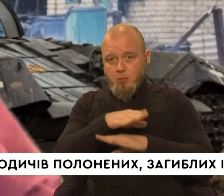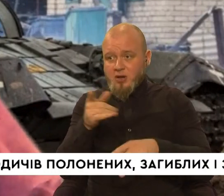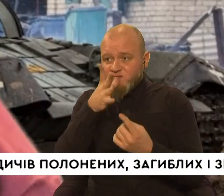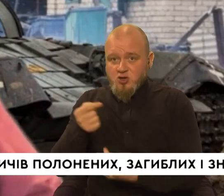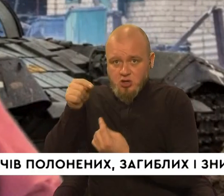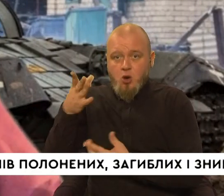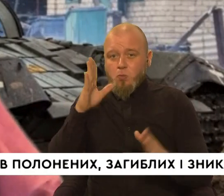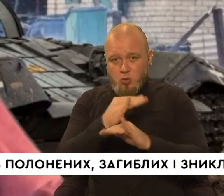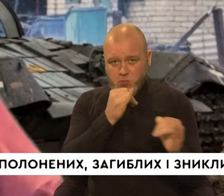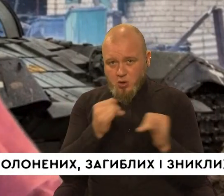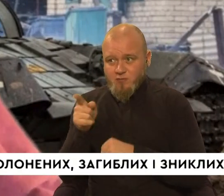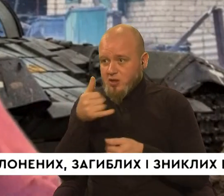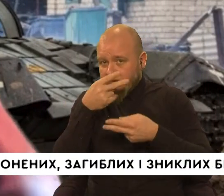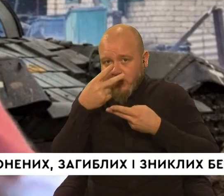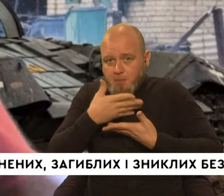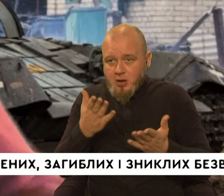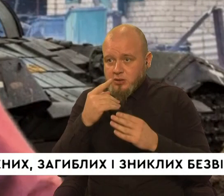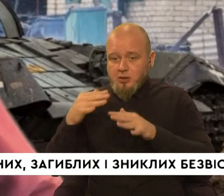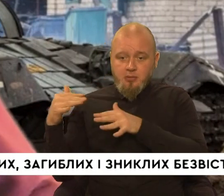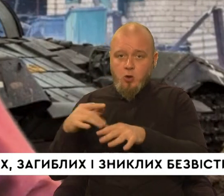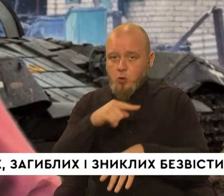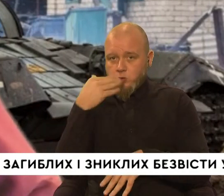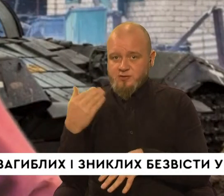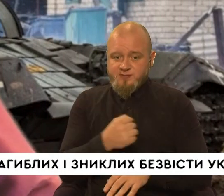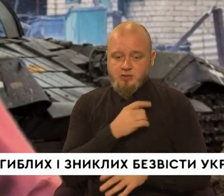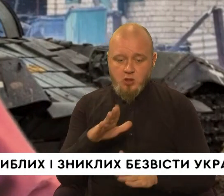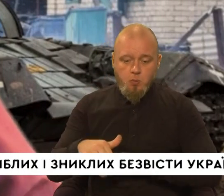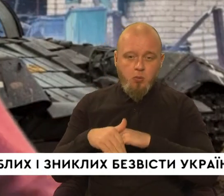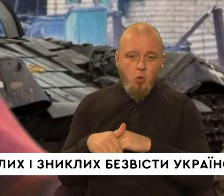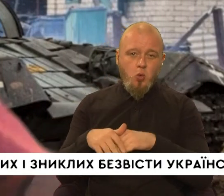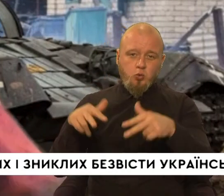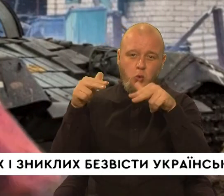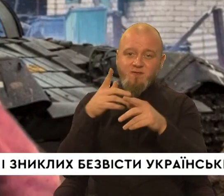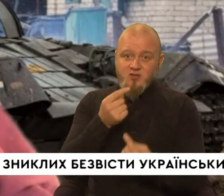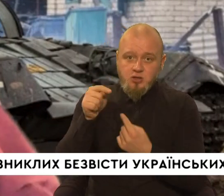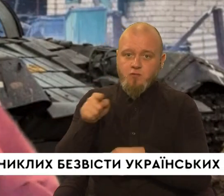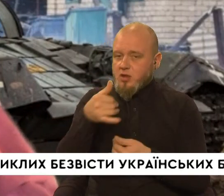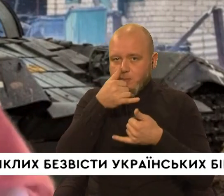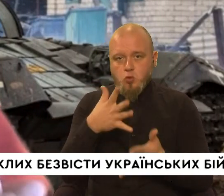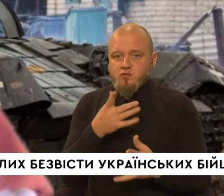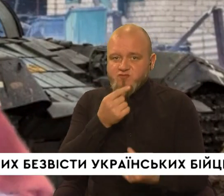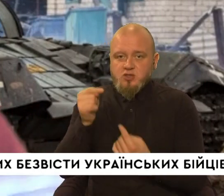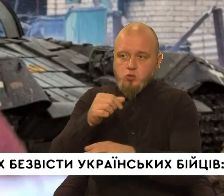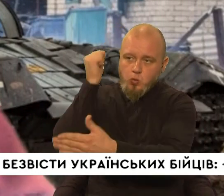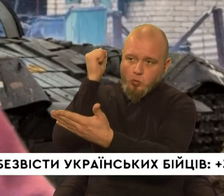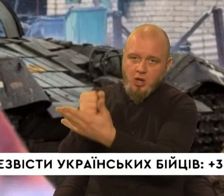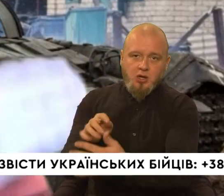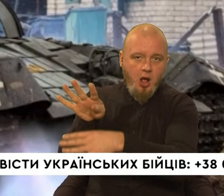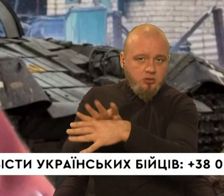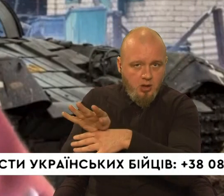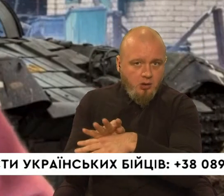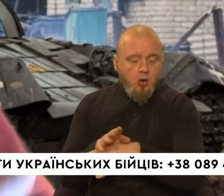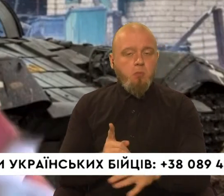якщо погода погана і вони не бачать підходу російських військ за допомогою дронів вчасно, вони не можуть вчасно вдарити